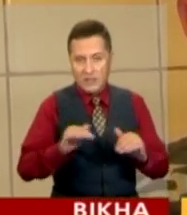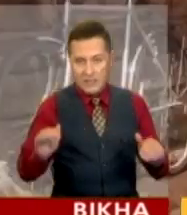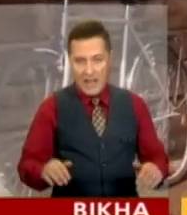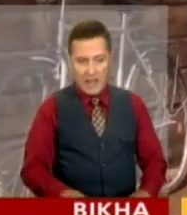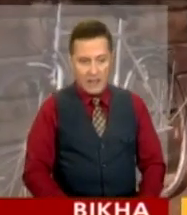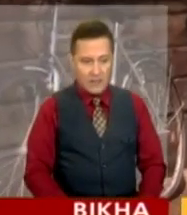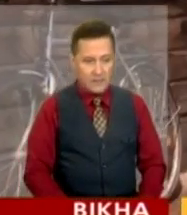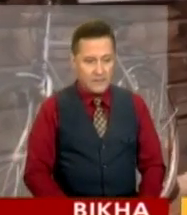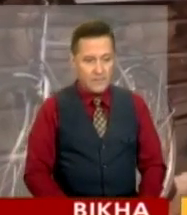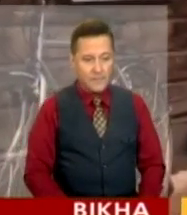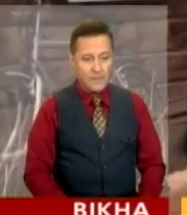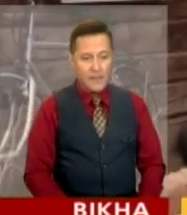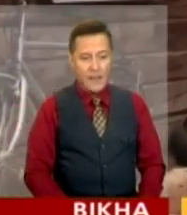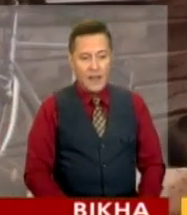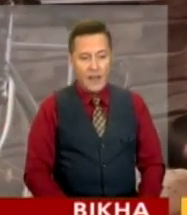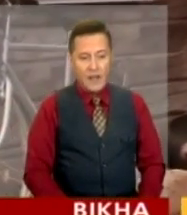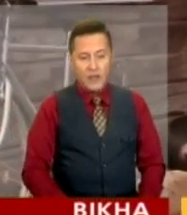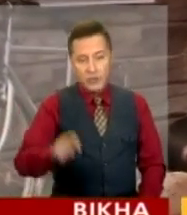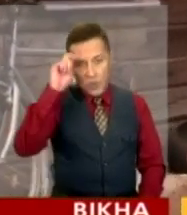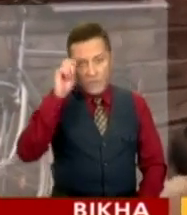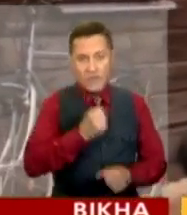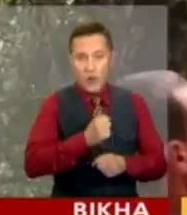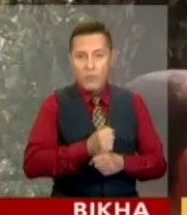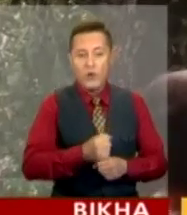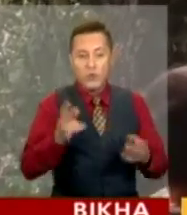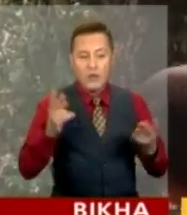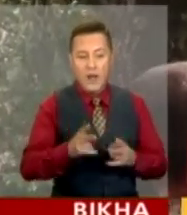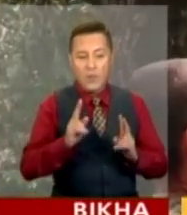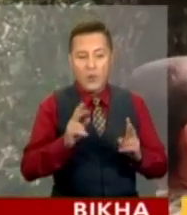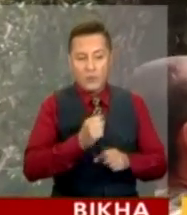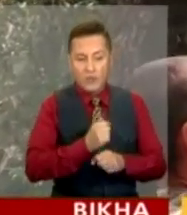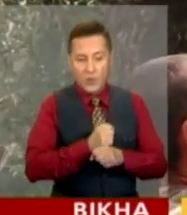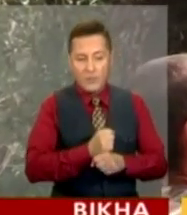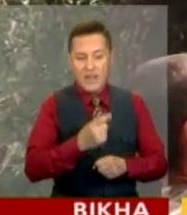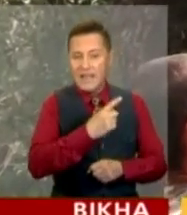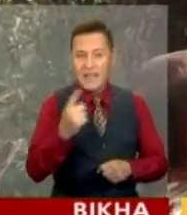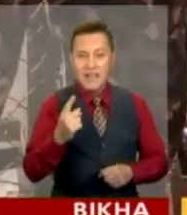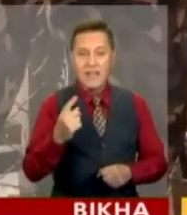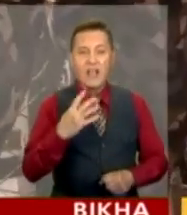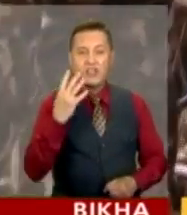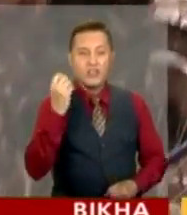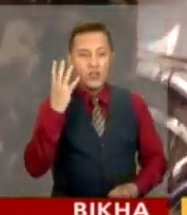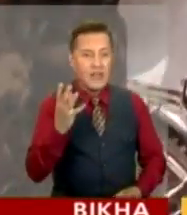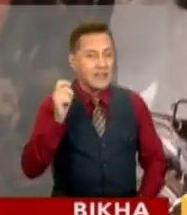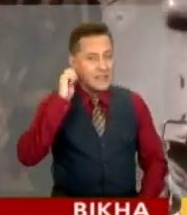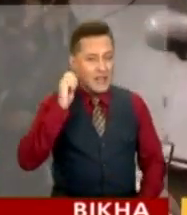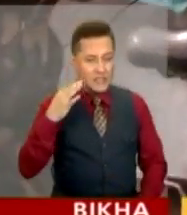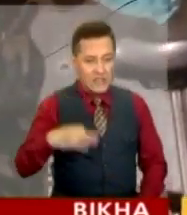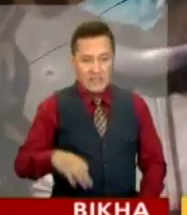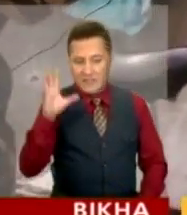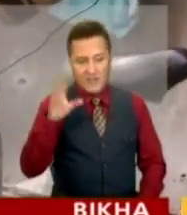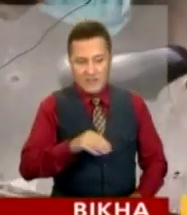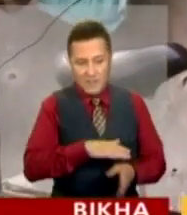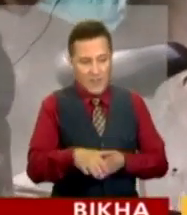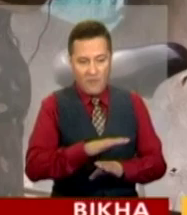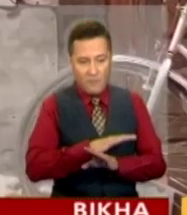Ну. Війна війною, а чоловічу роботу вдома треба комусь робити. Єдиний 14-річний син з усім не впорається.